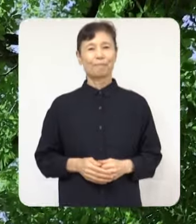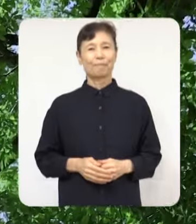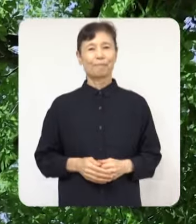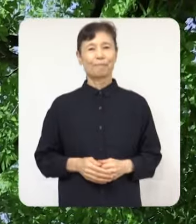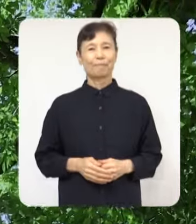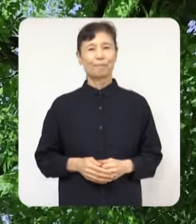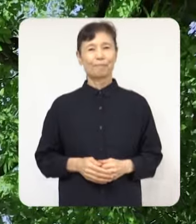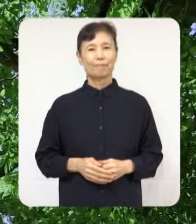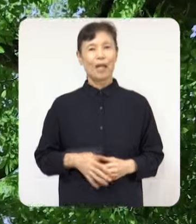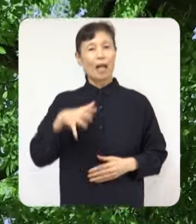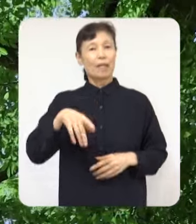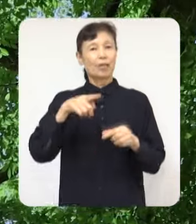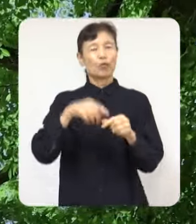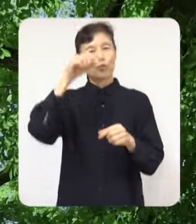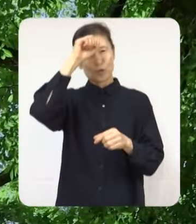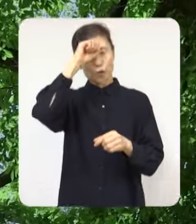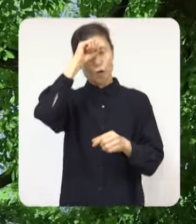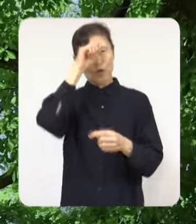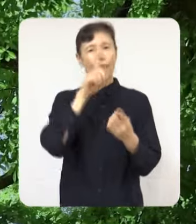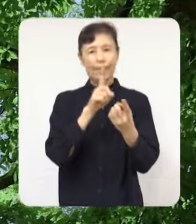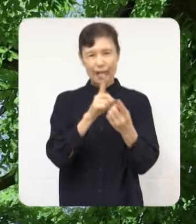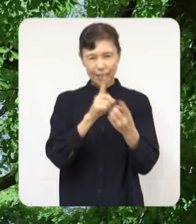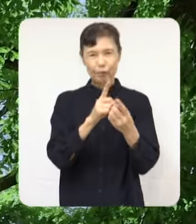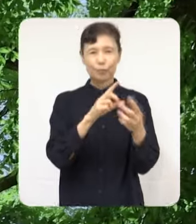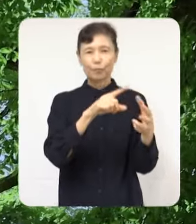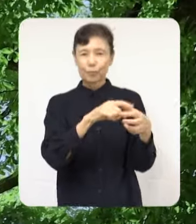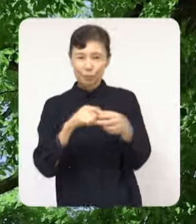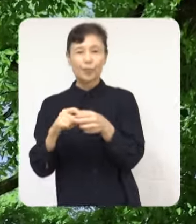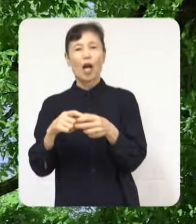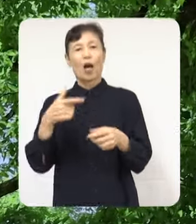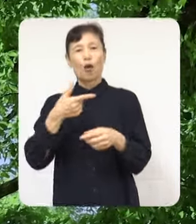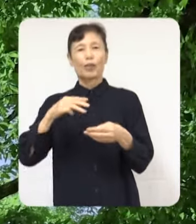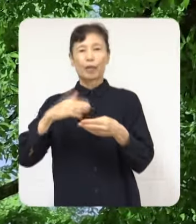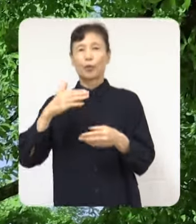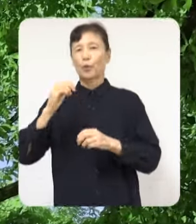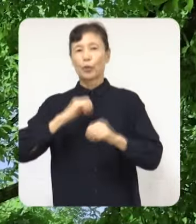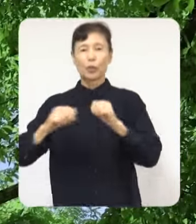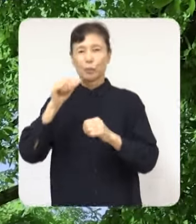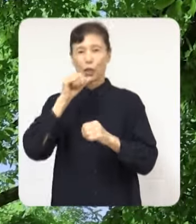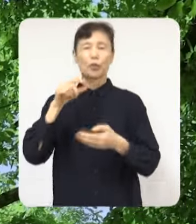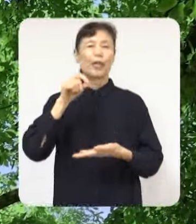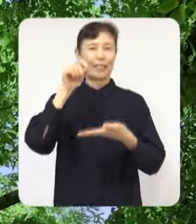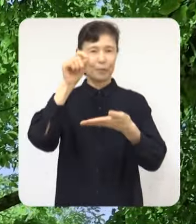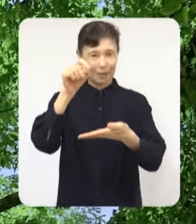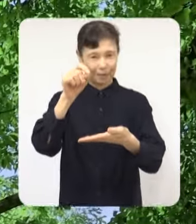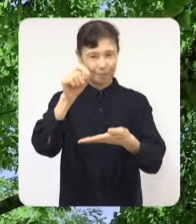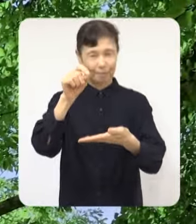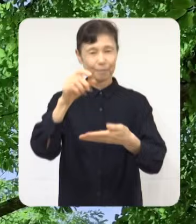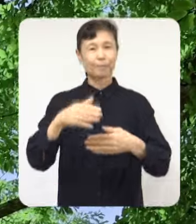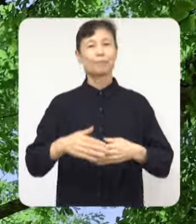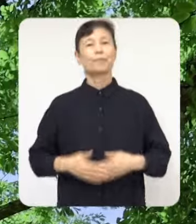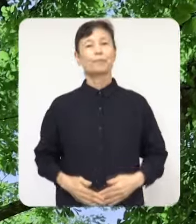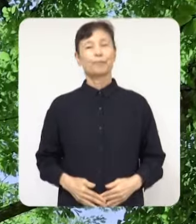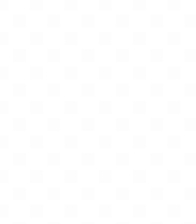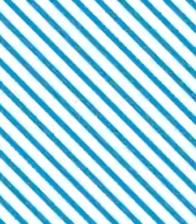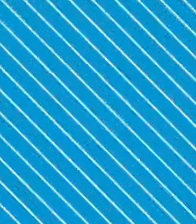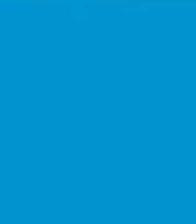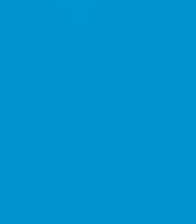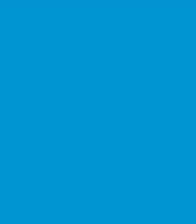多いんじゃないでしょうか今回は熱中症対策や大田の取り組みをご紹介し